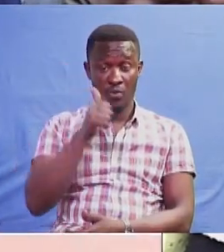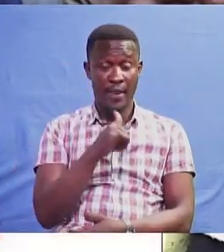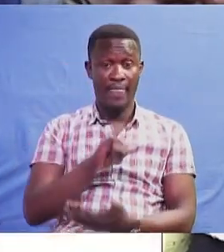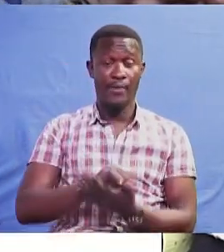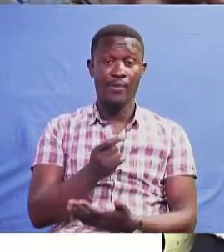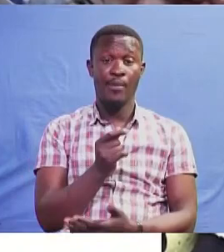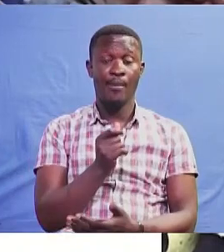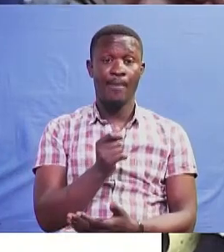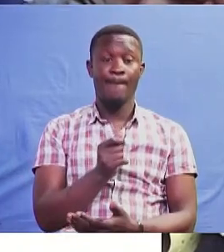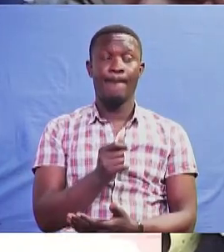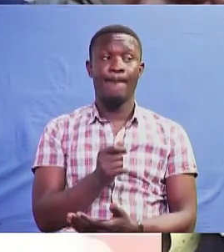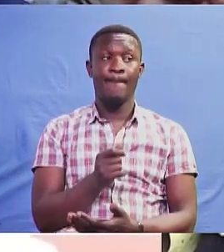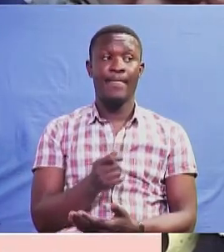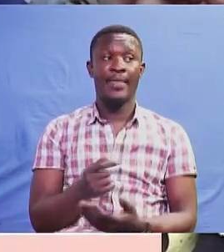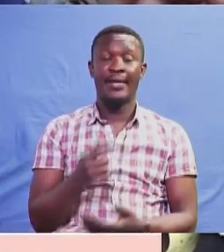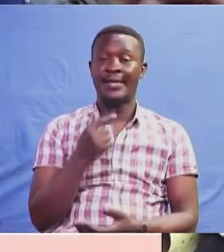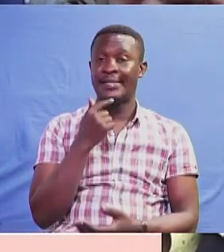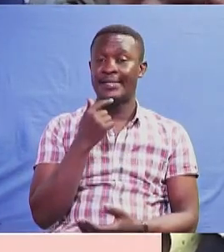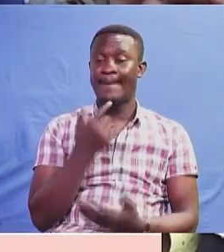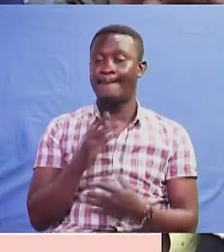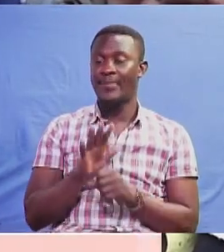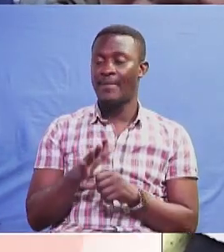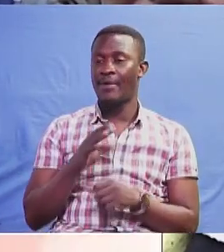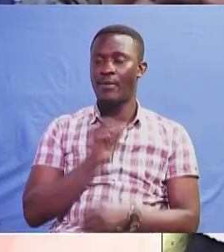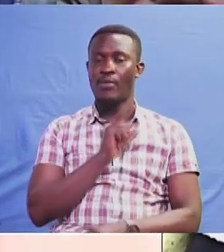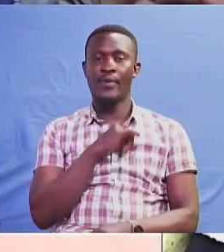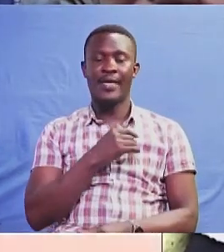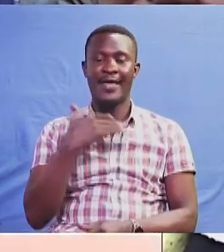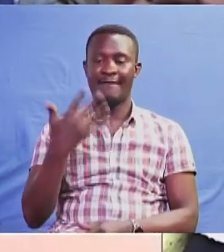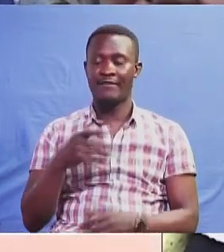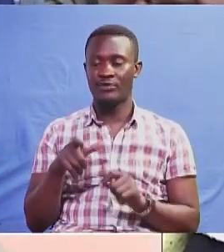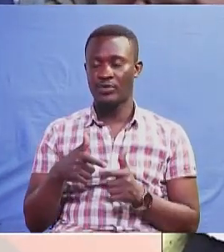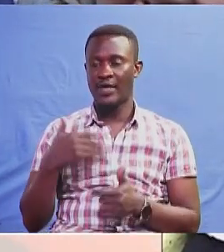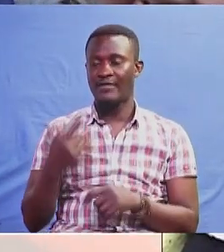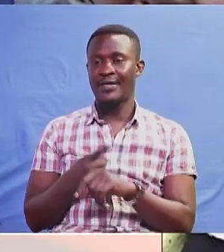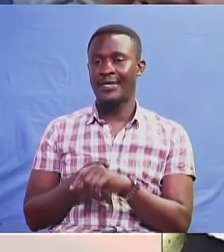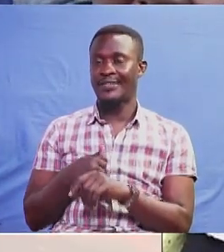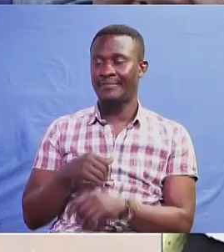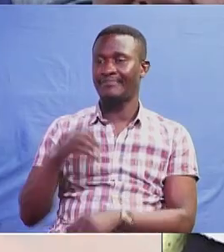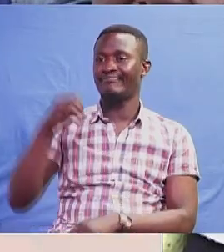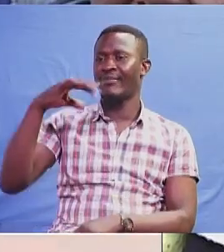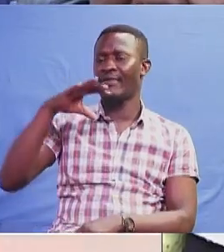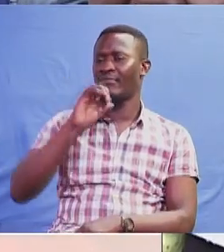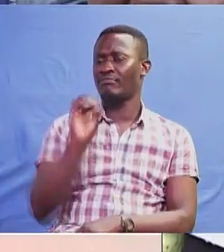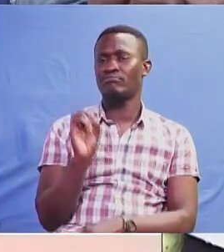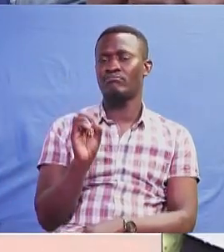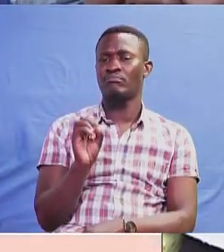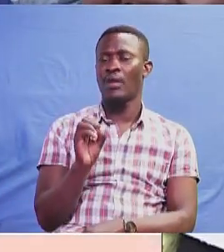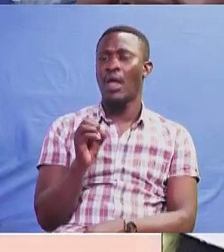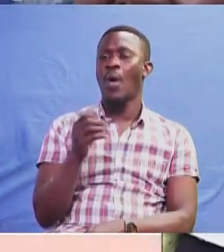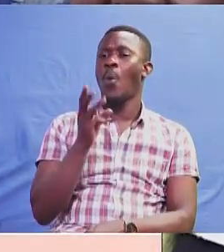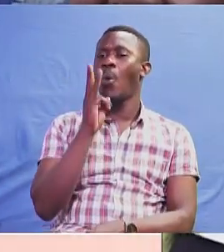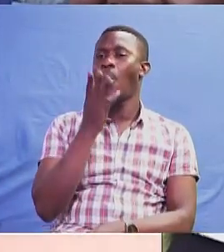pesa, wambiri wanararamika kwa media kila wakati. Sitima hakuna, maji